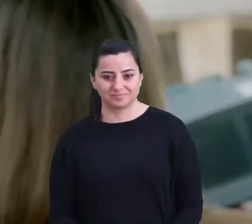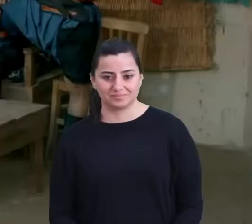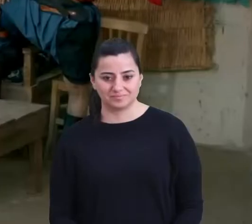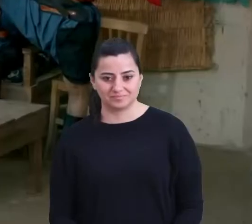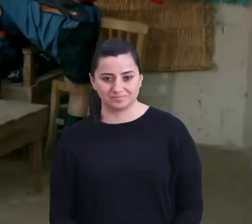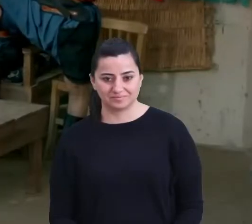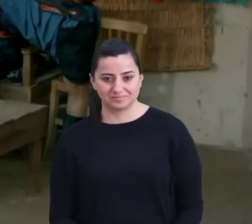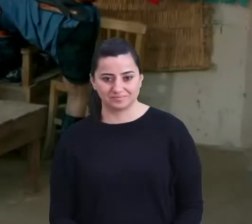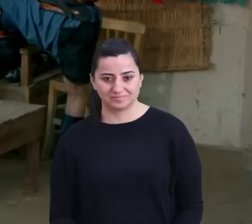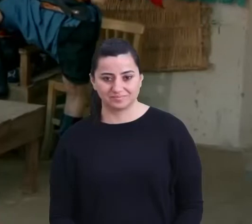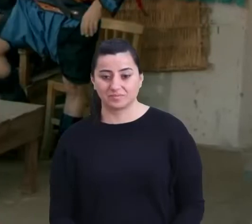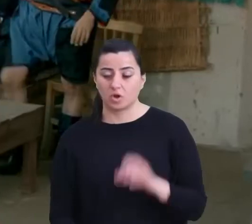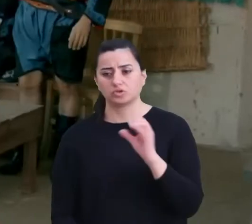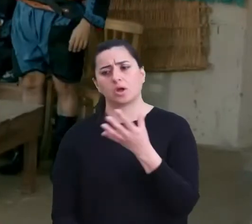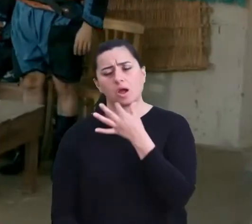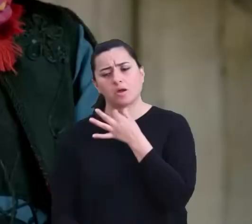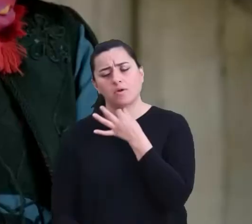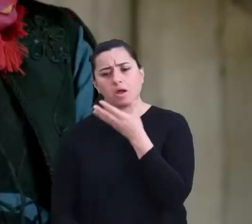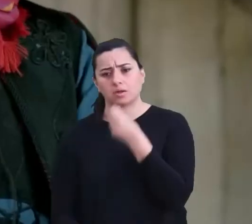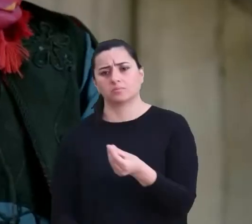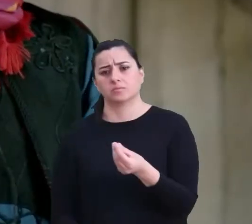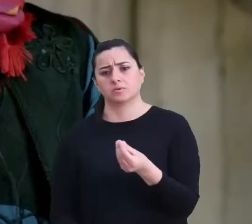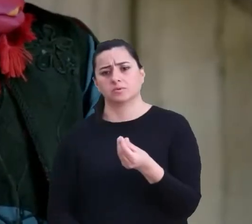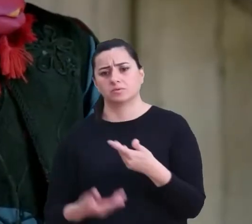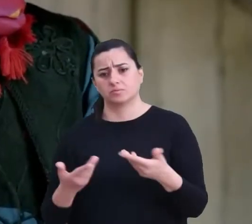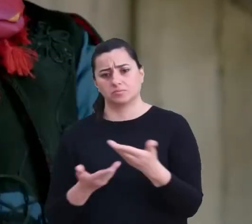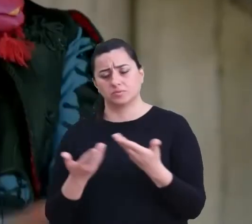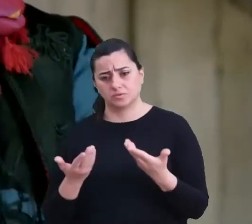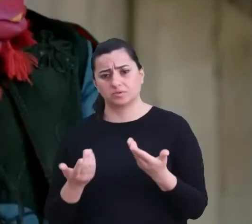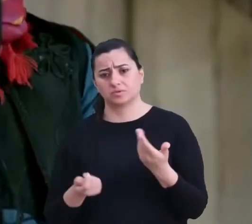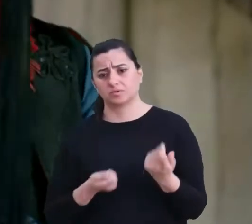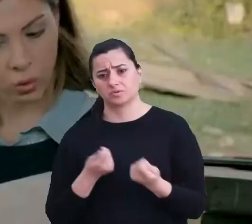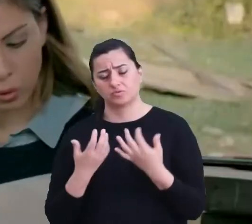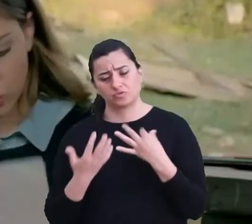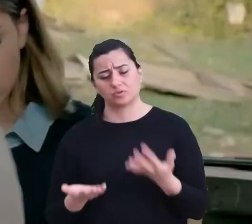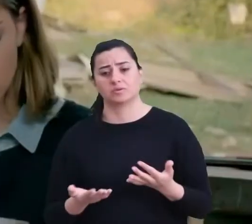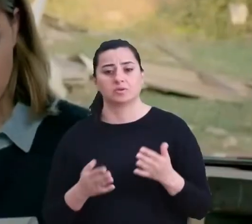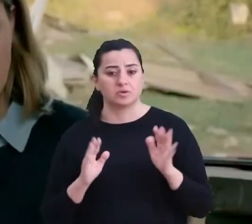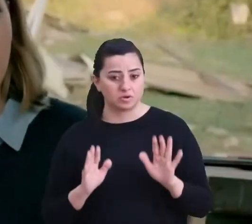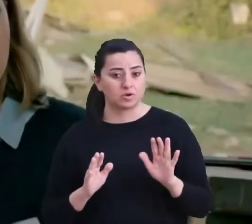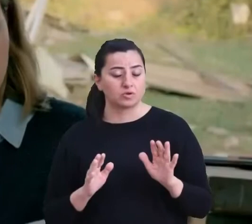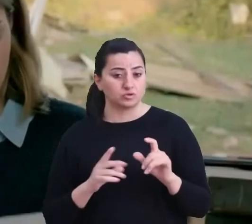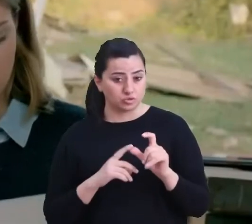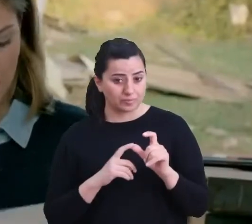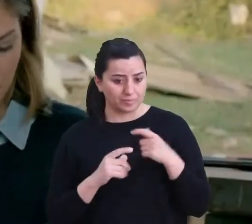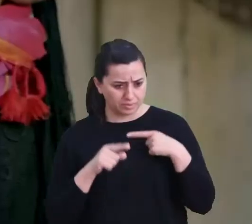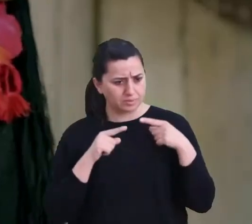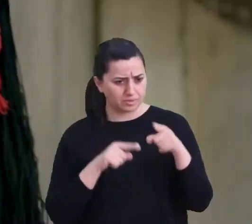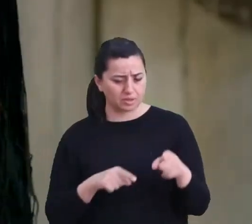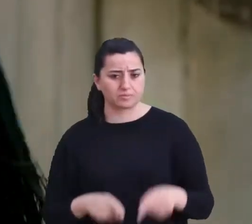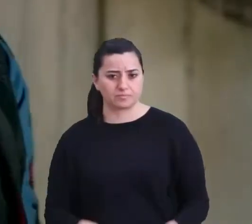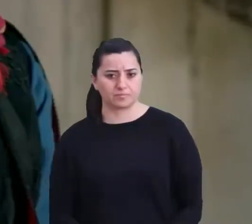Gülümseyerek bakıştılar. Hocam ayıp oluyor vallahi. Emek var burada yetmeyin ya. Kestikten bari hocam. Olur mu Süleyman, izliyorum